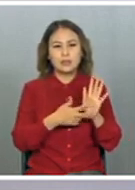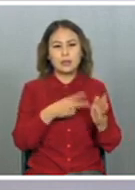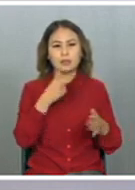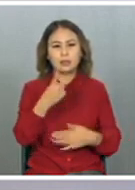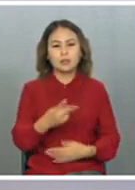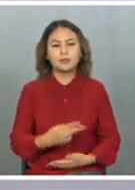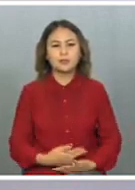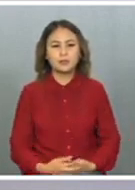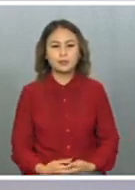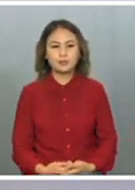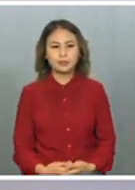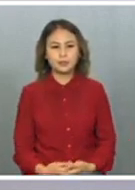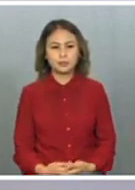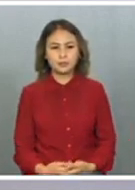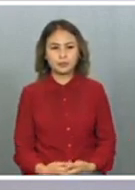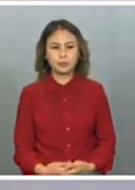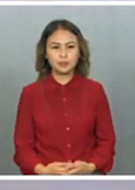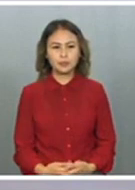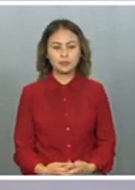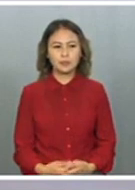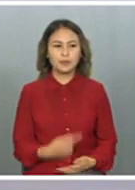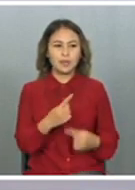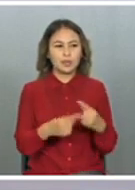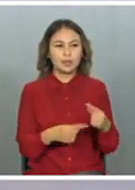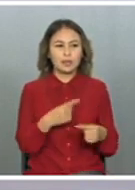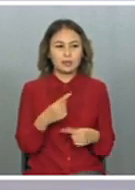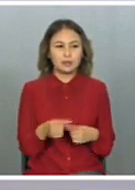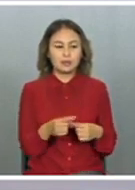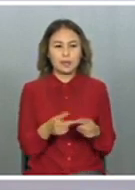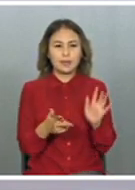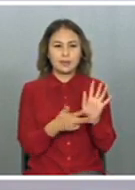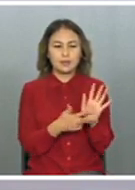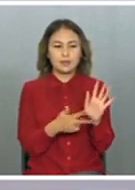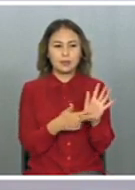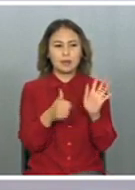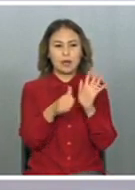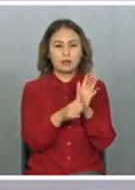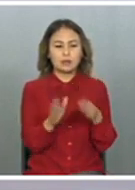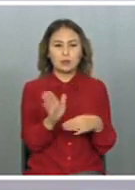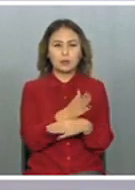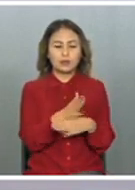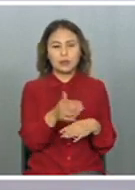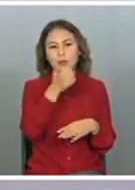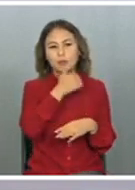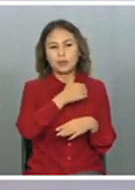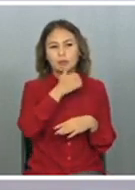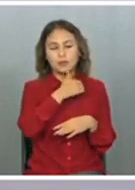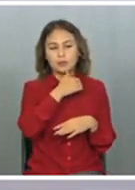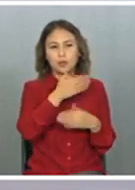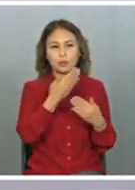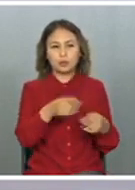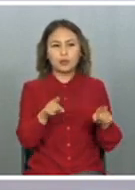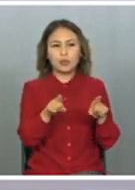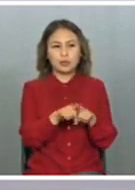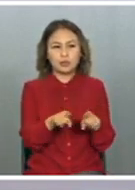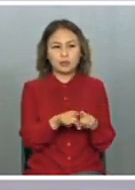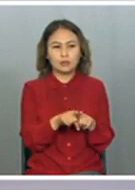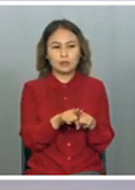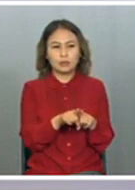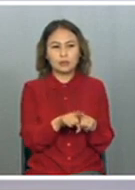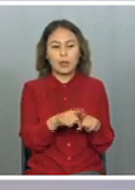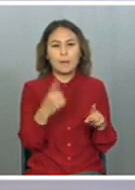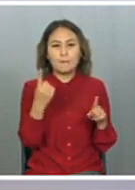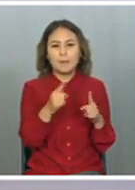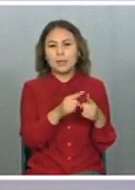2. Жақсы, келесі 8'ден 6 бөлшегі берілген. Бұнда да